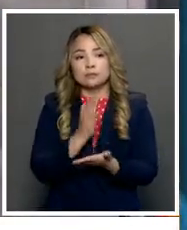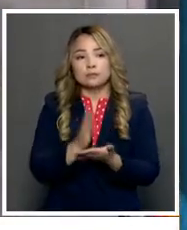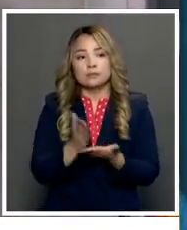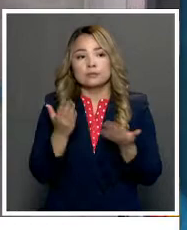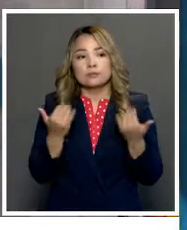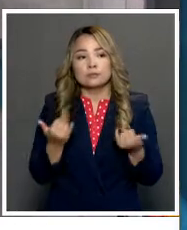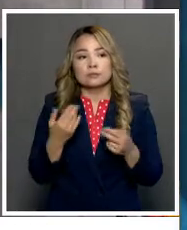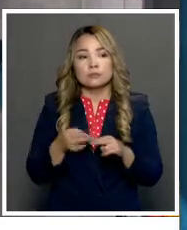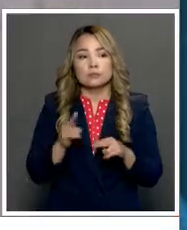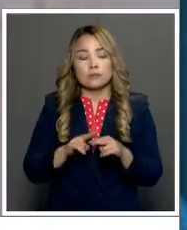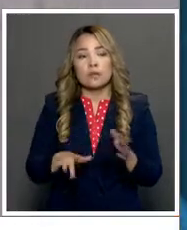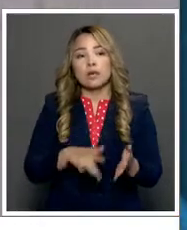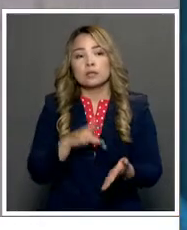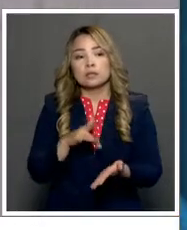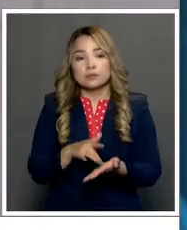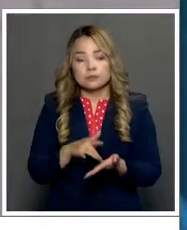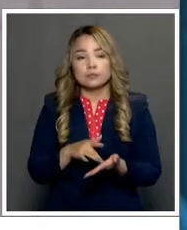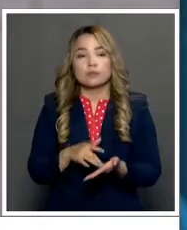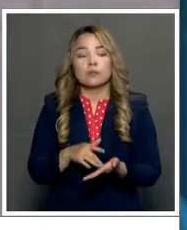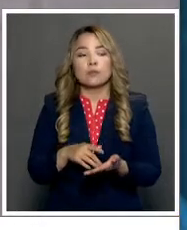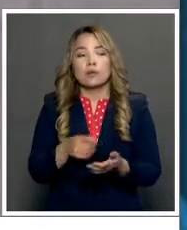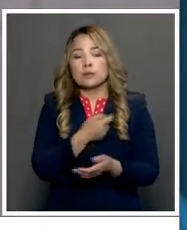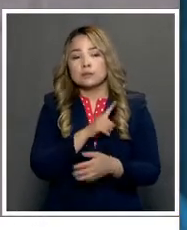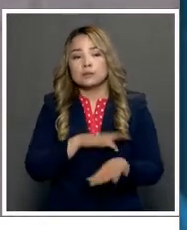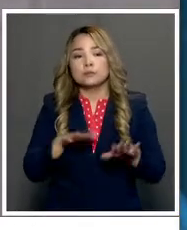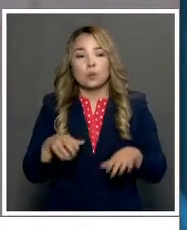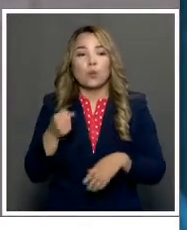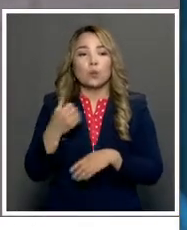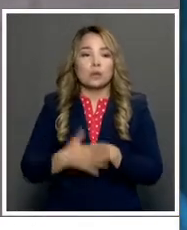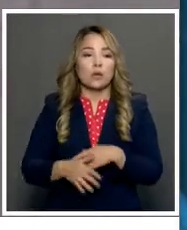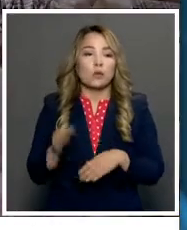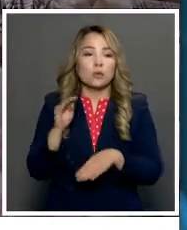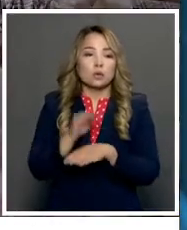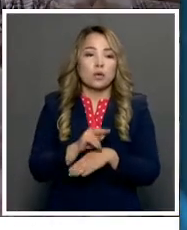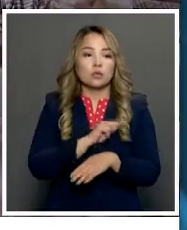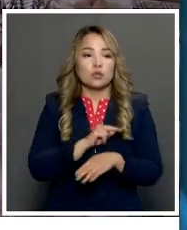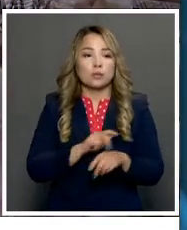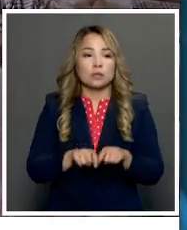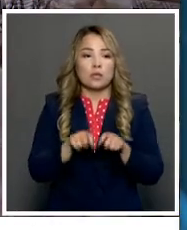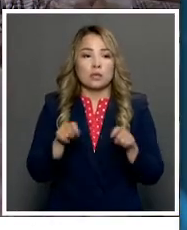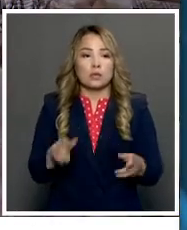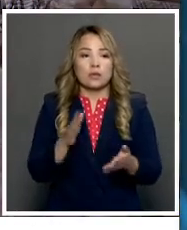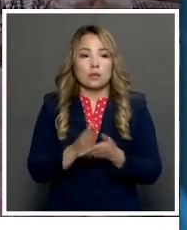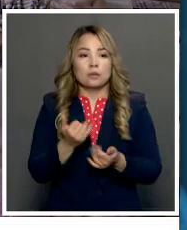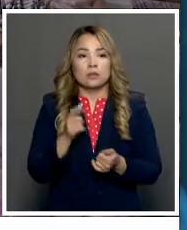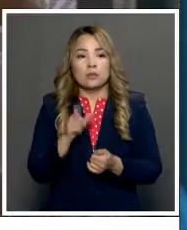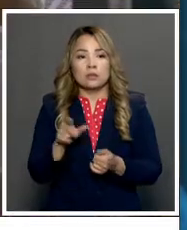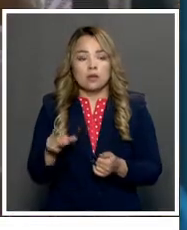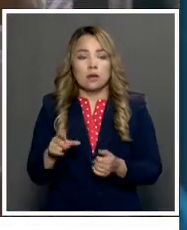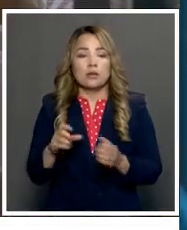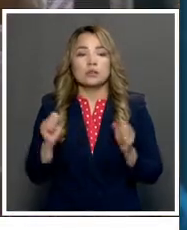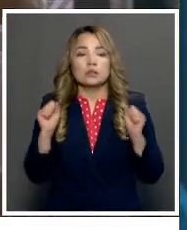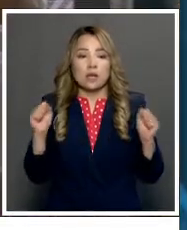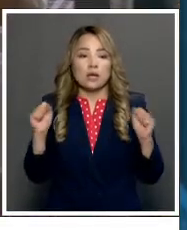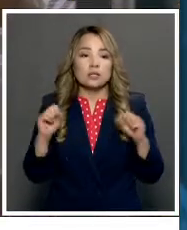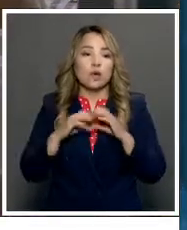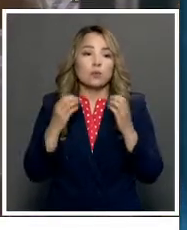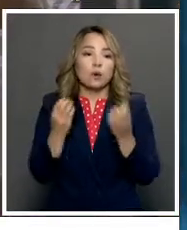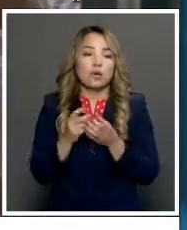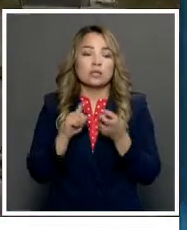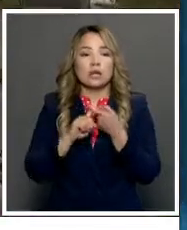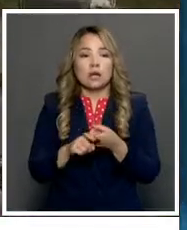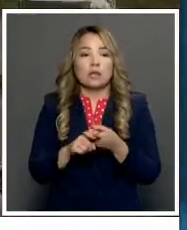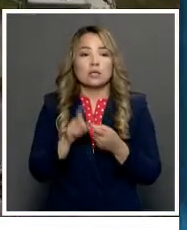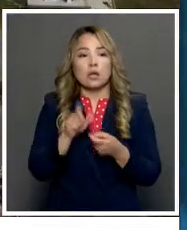қазір қалада провизорлық орталықтары қосымша іске қосылған. Мәселен, Халық арена спорт кешені